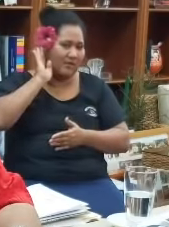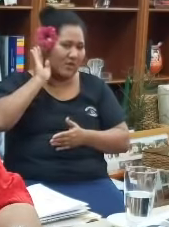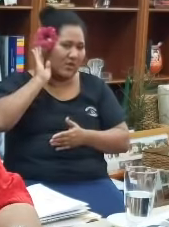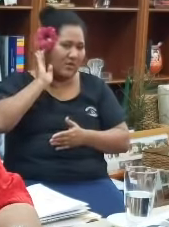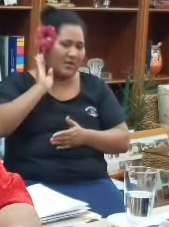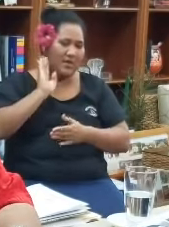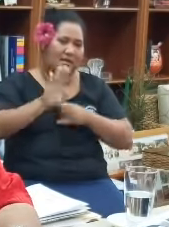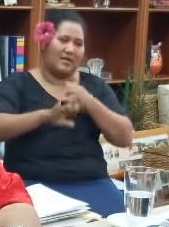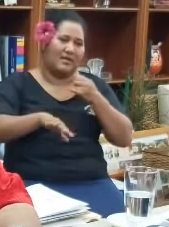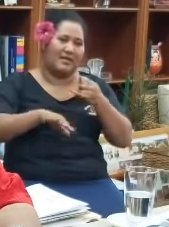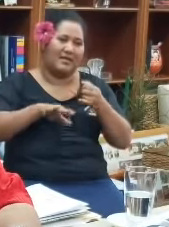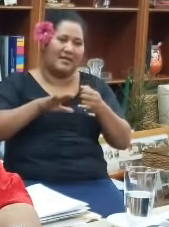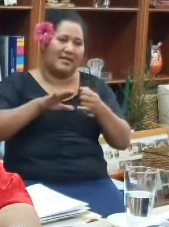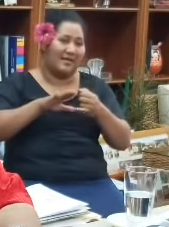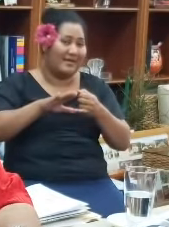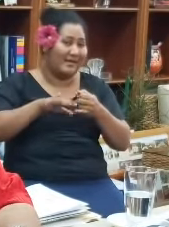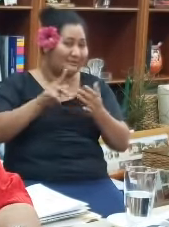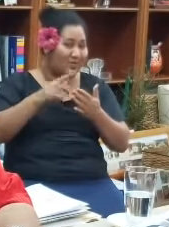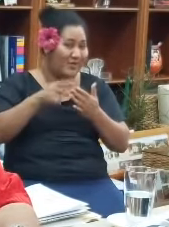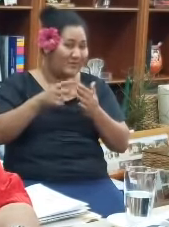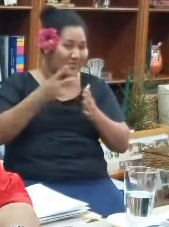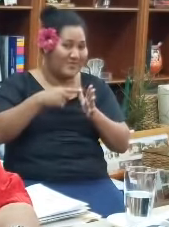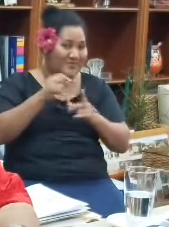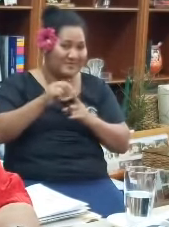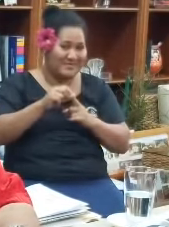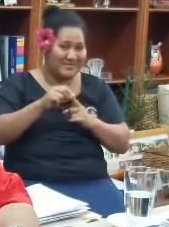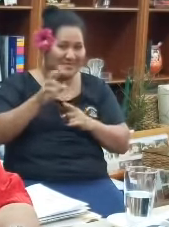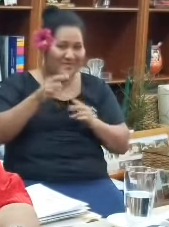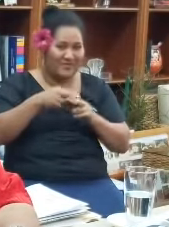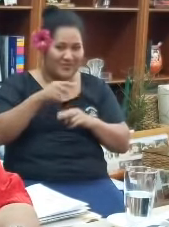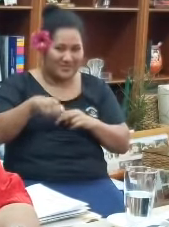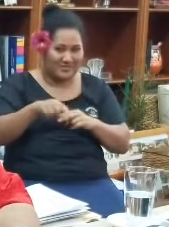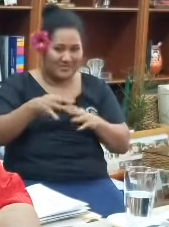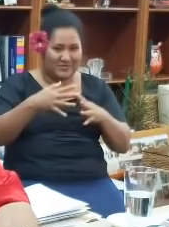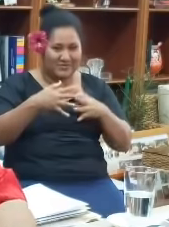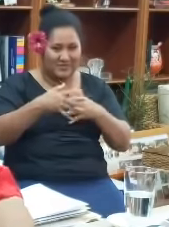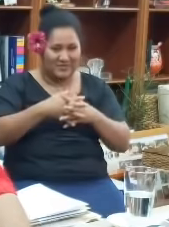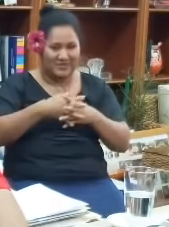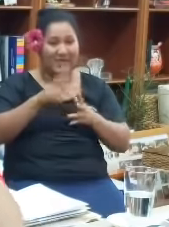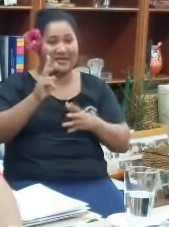tato por kalamil na o le tu ipi mal pale mia mole nei va yaso ia se